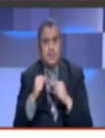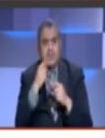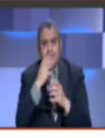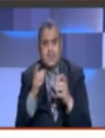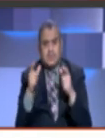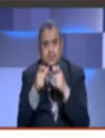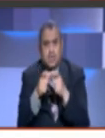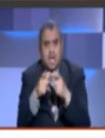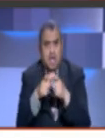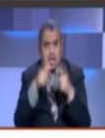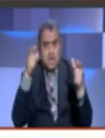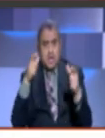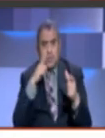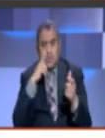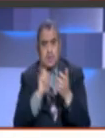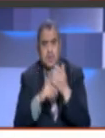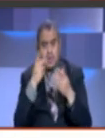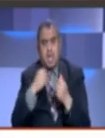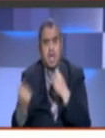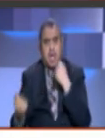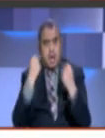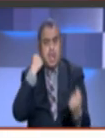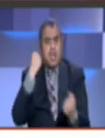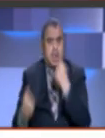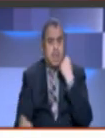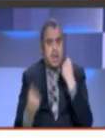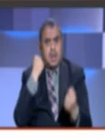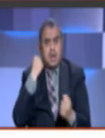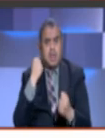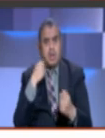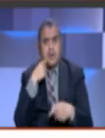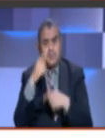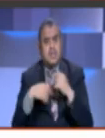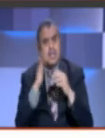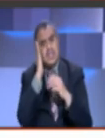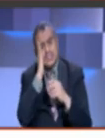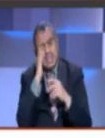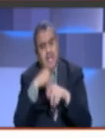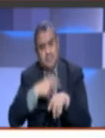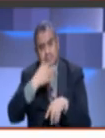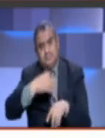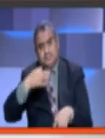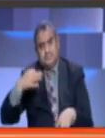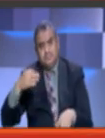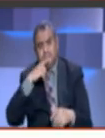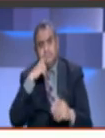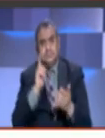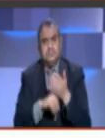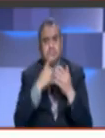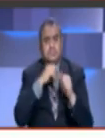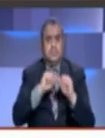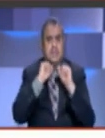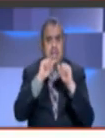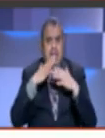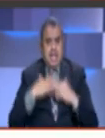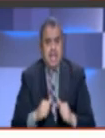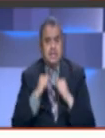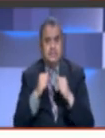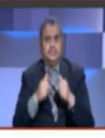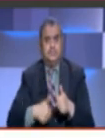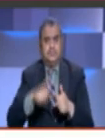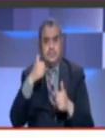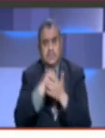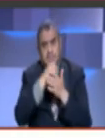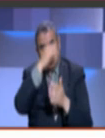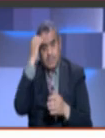مناسبة، ممارسة الرياضة، النوم بشكل سليم، كل هذه تزيد من مناعة الجسم حتى لو تمت